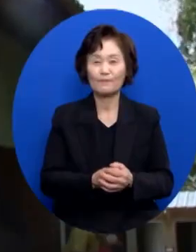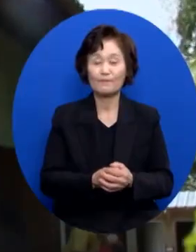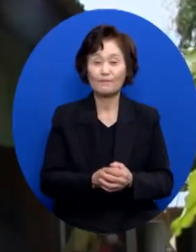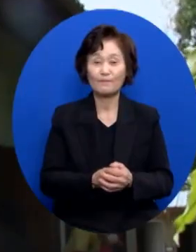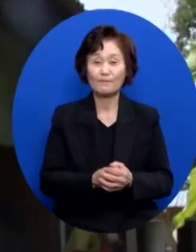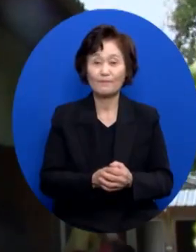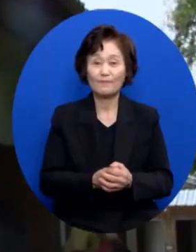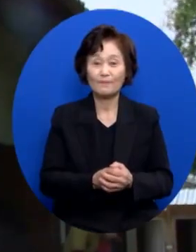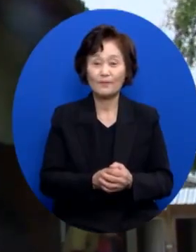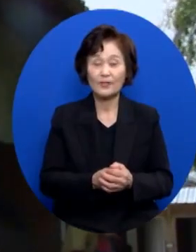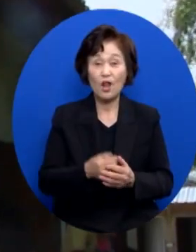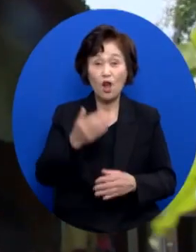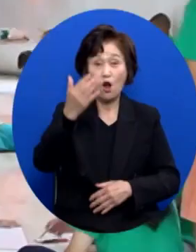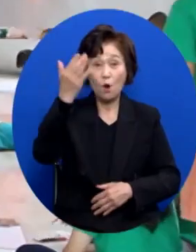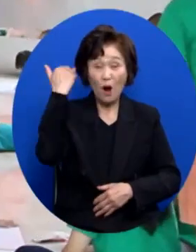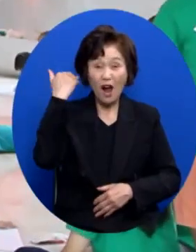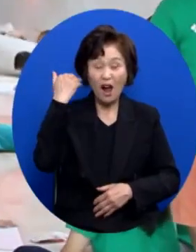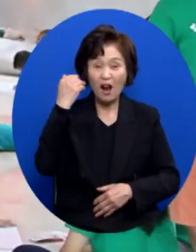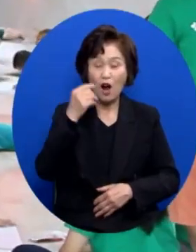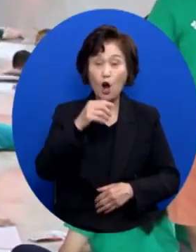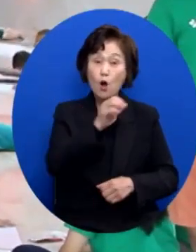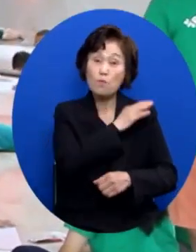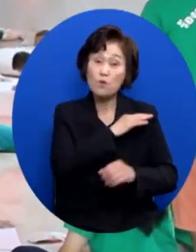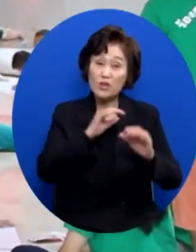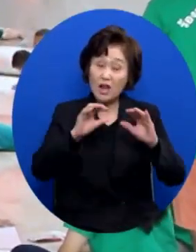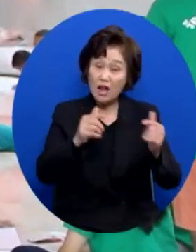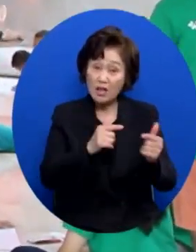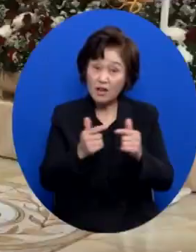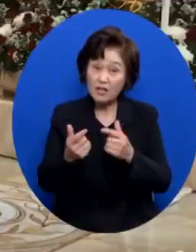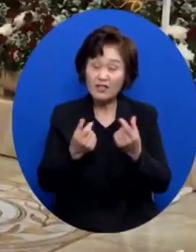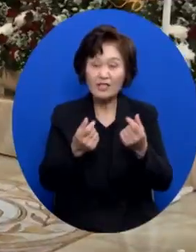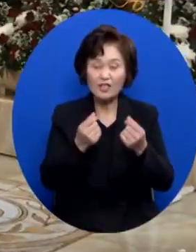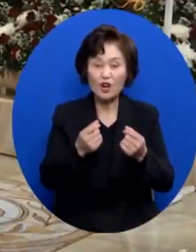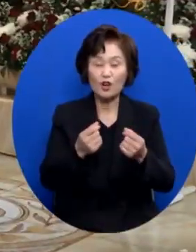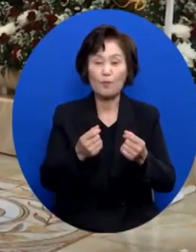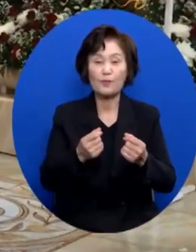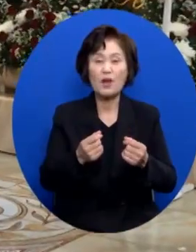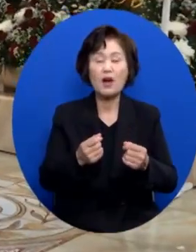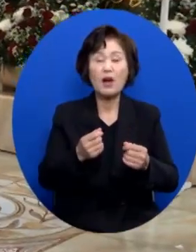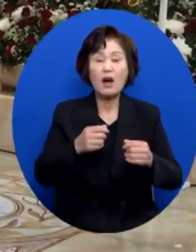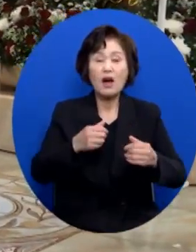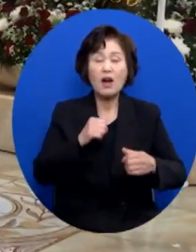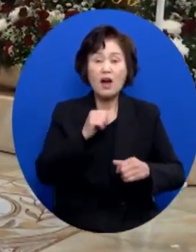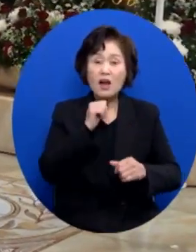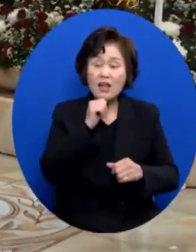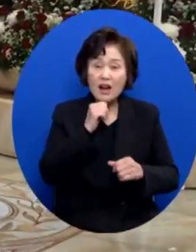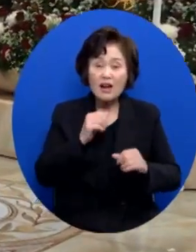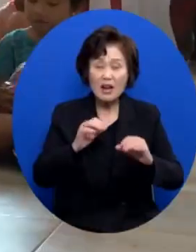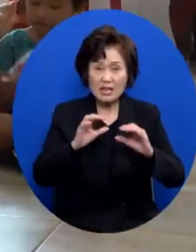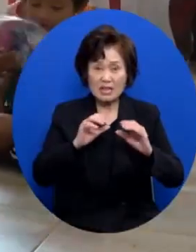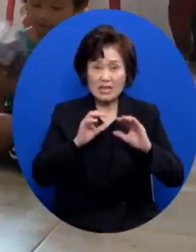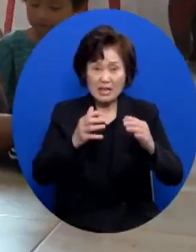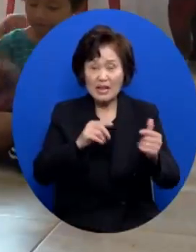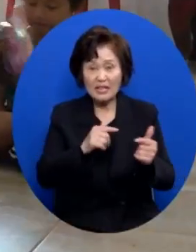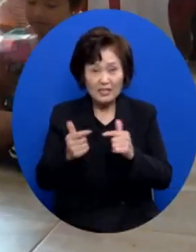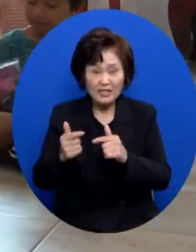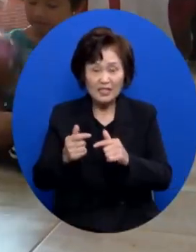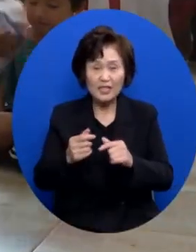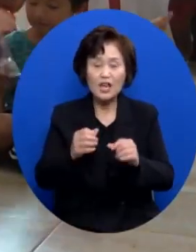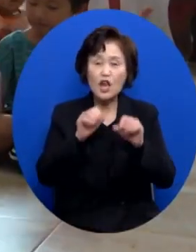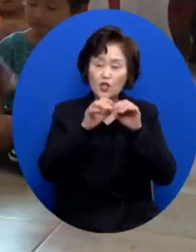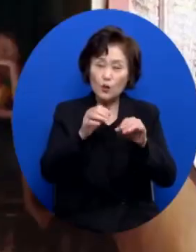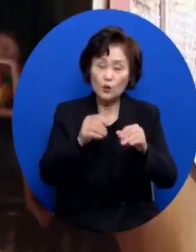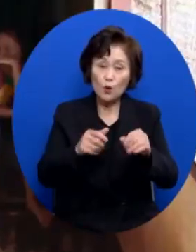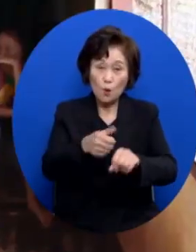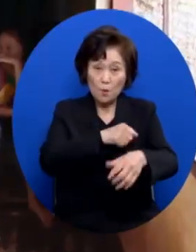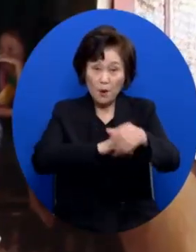취재했습니다 과거 서구권 국가들처럼 세계 선교에 적극 뛰어들고 있는 비서구권 국가들 선교에는 의료 기관